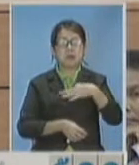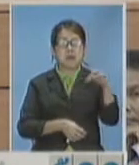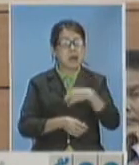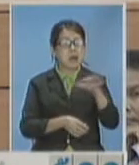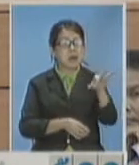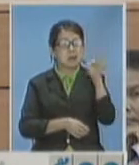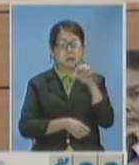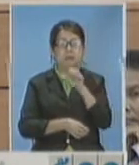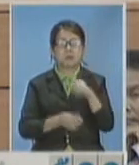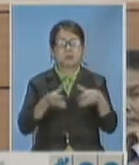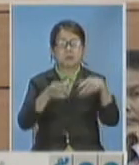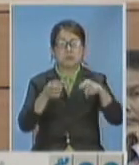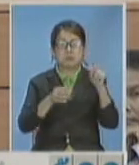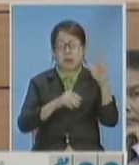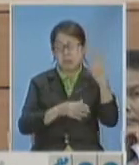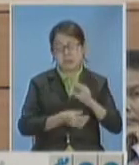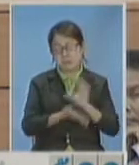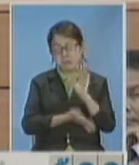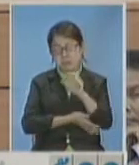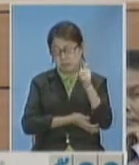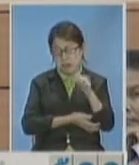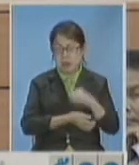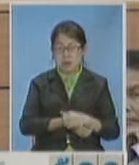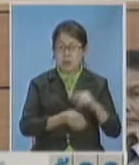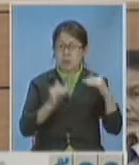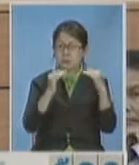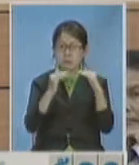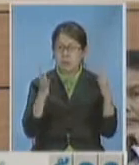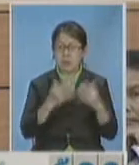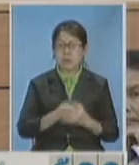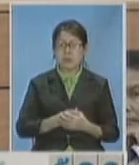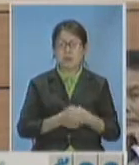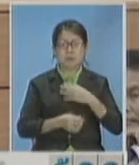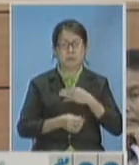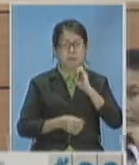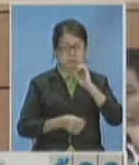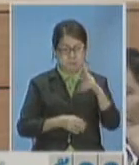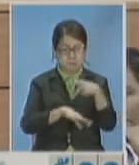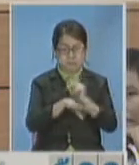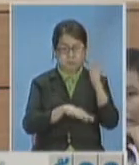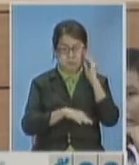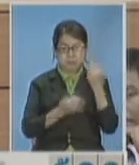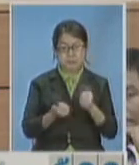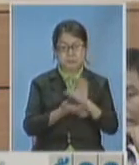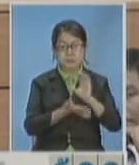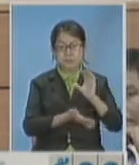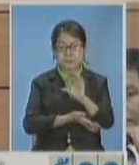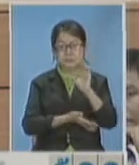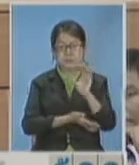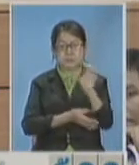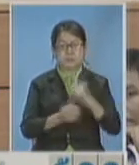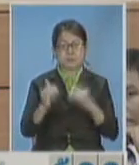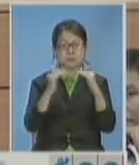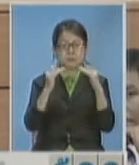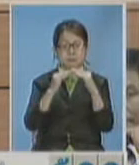ก็ไม่ให้อย่างนี้ยุติธรรมไหมครับผมจึงกราบเรียนท่านประธานว่าการจัดงบประมาณอย่างนี้ไม่ยุติธรรม